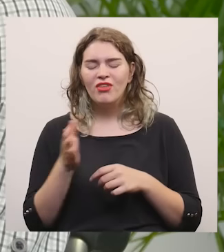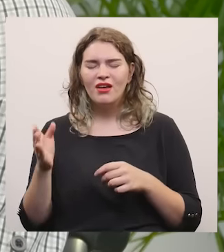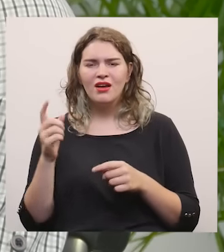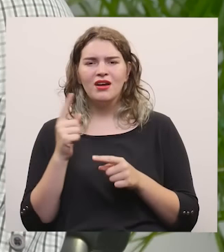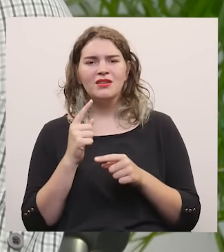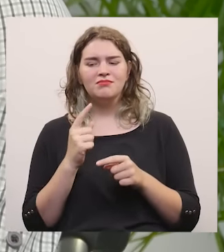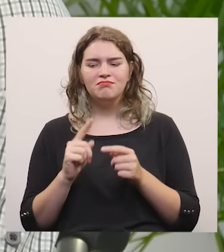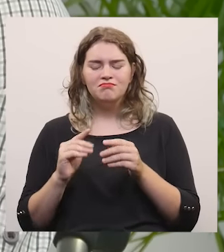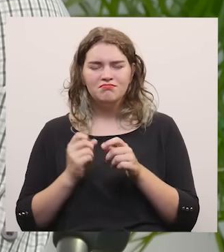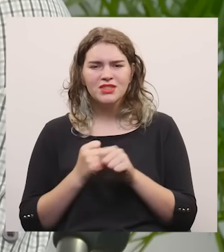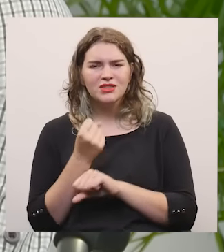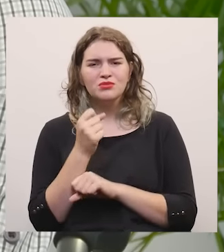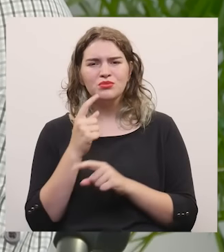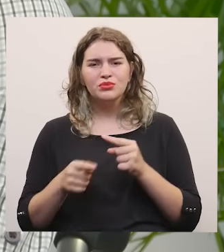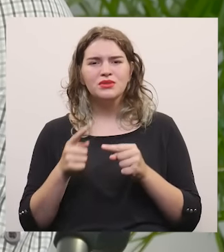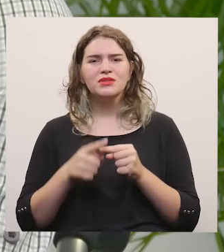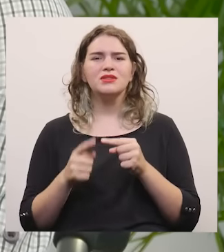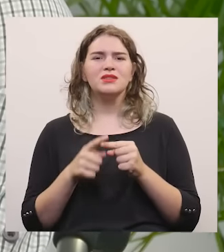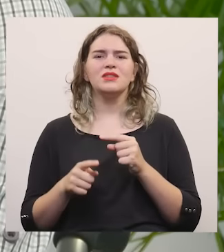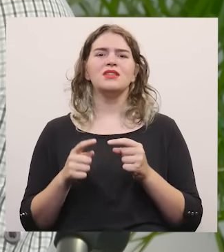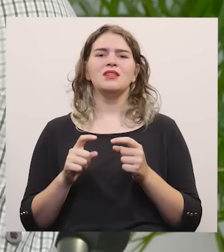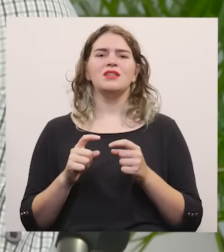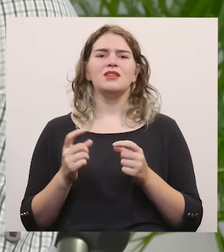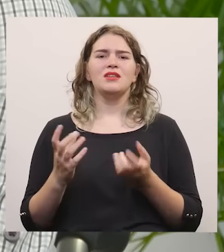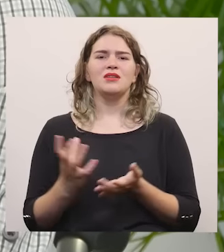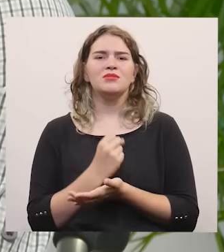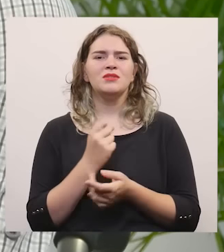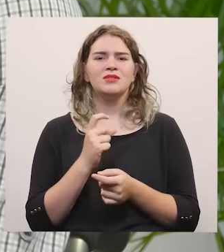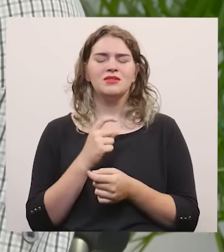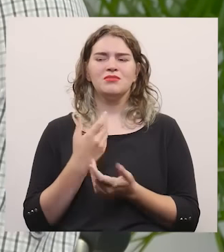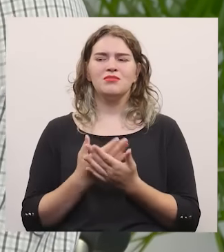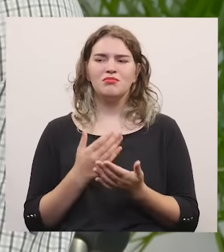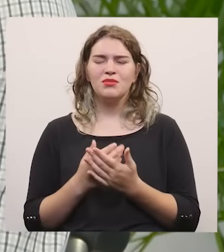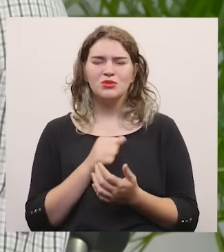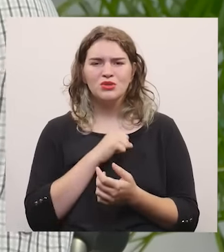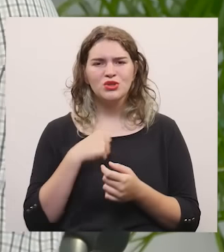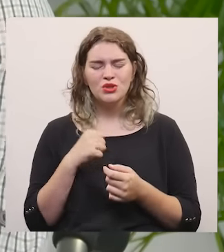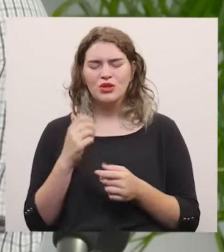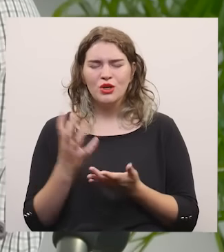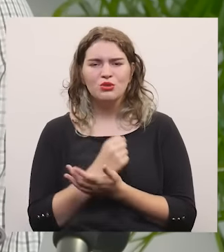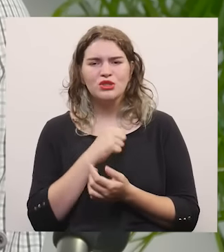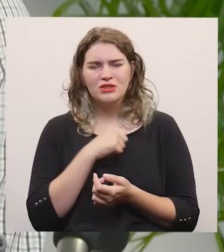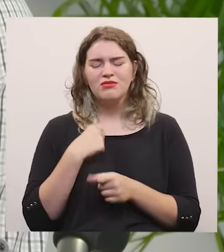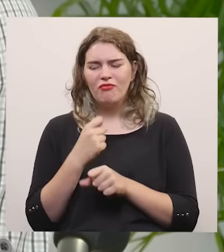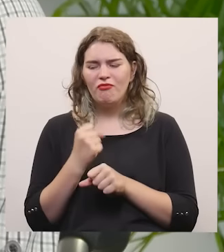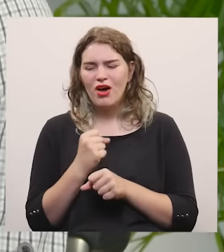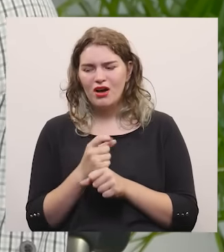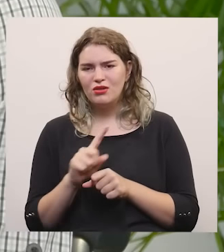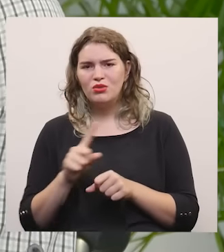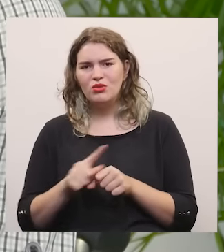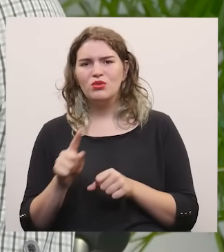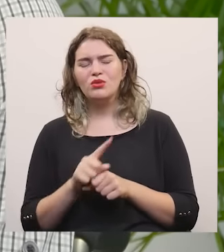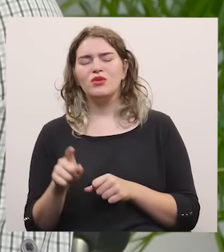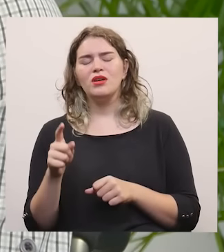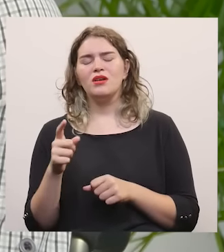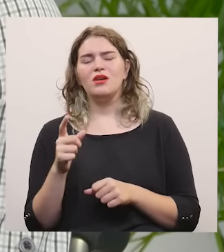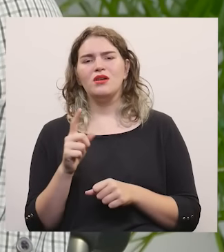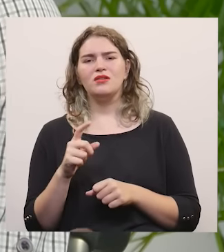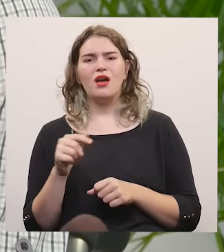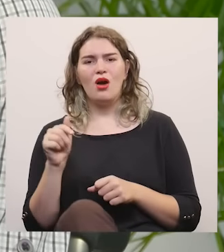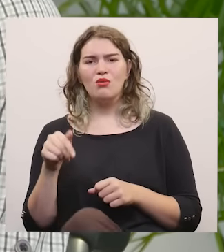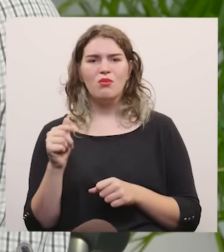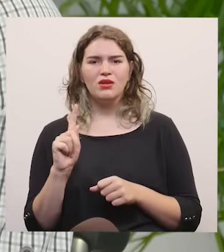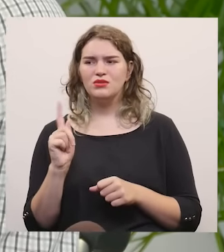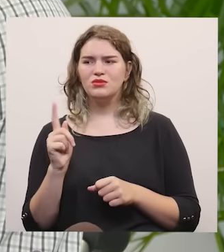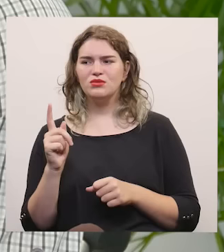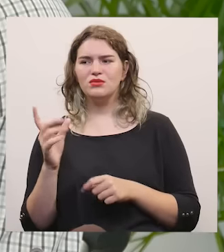se părea că e un milimetru care îl câștig din independența mea. E un lucru care, să fii independent